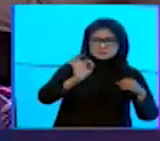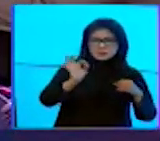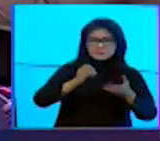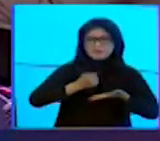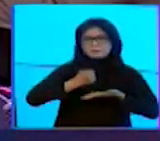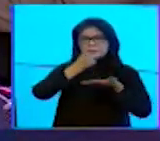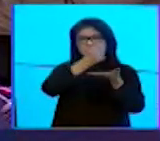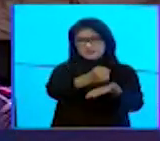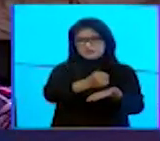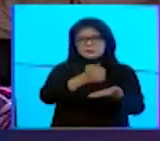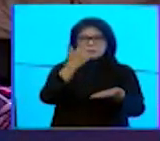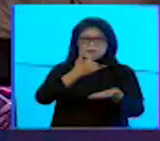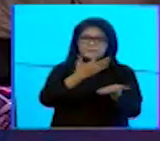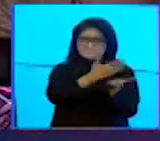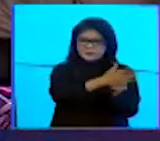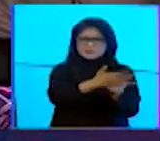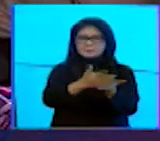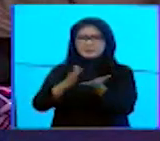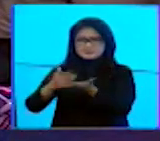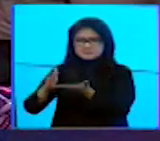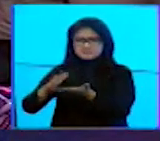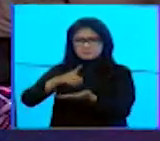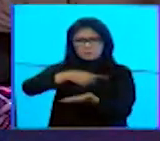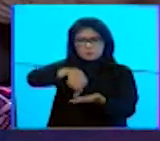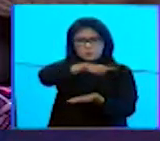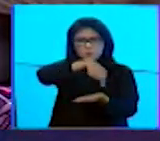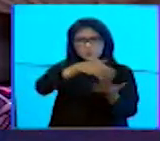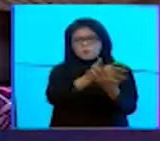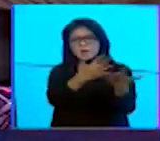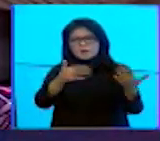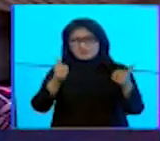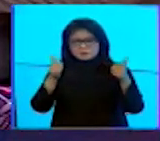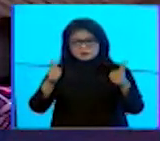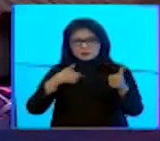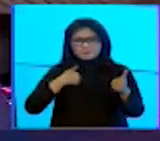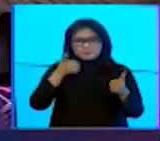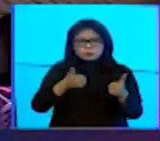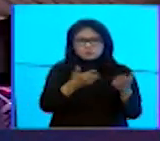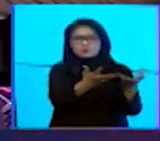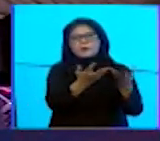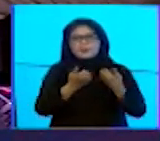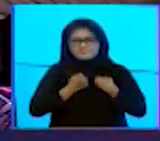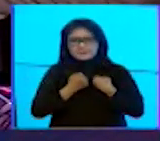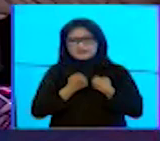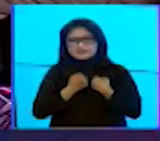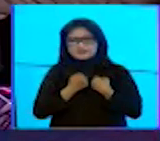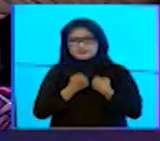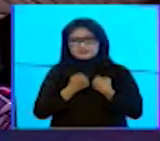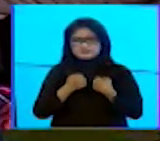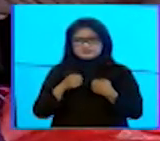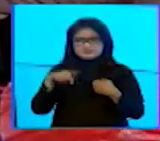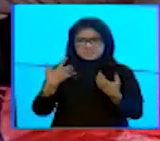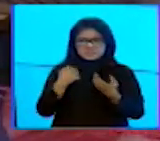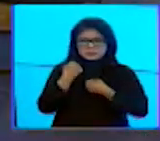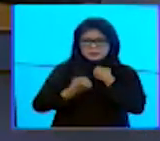dapat mendapatkan kebutuhan yang dari kebutuhan pangan tanpa harus beraktivitas di luar rumah. Kembali ke